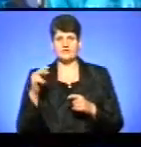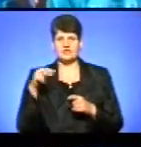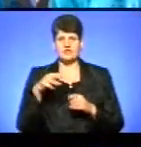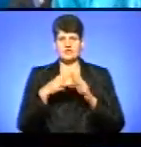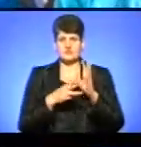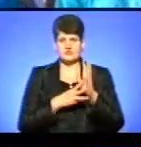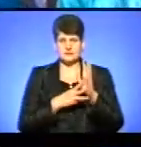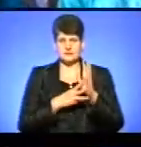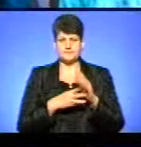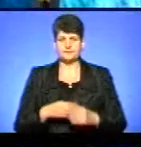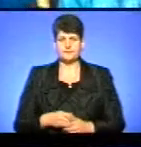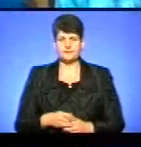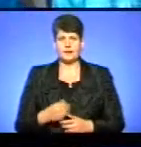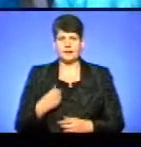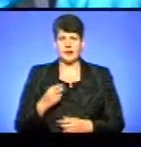«Покрова-2018». Я прийшов